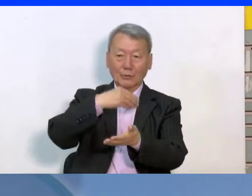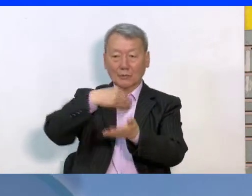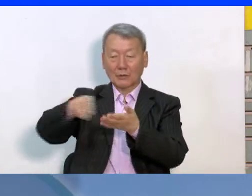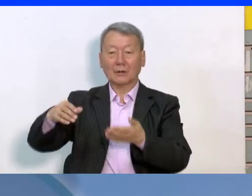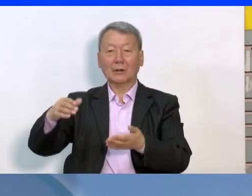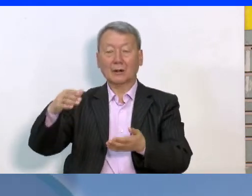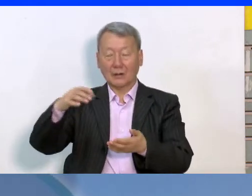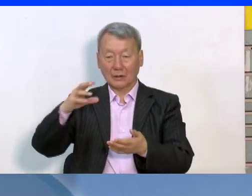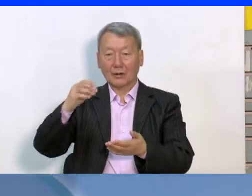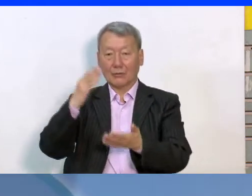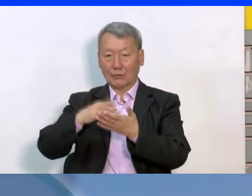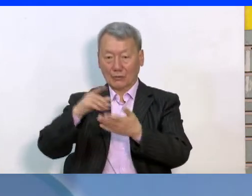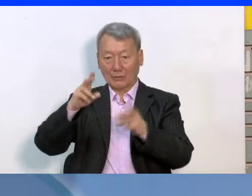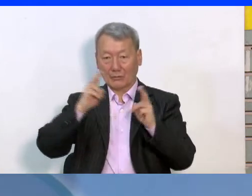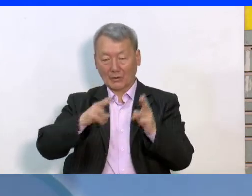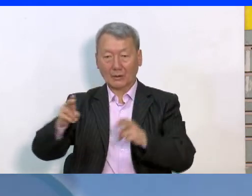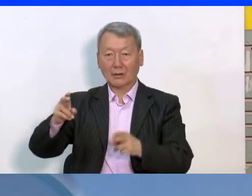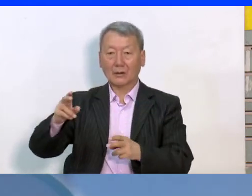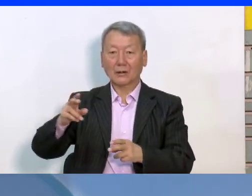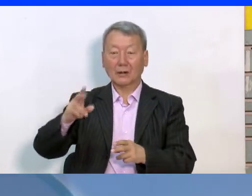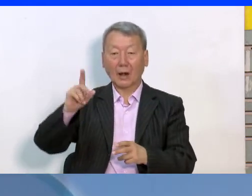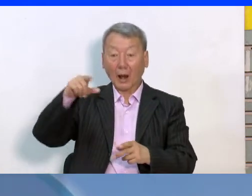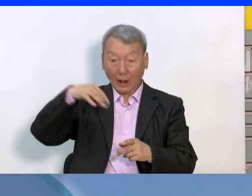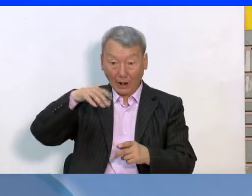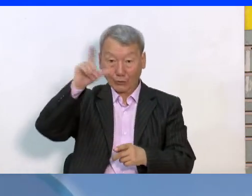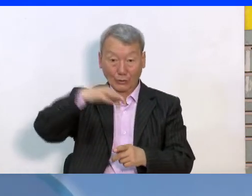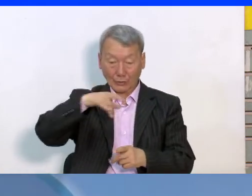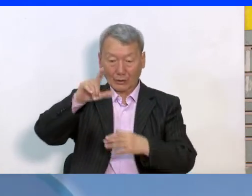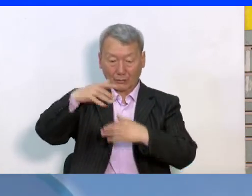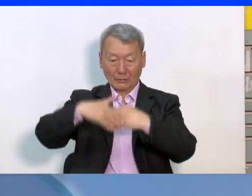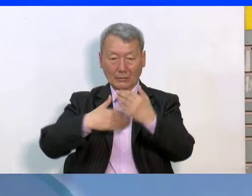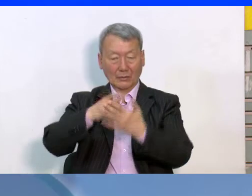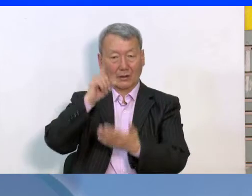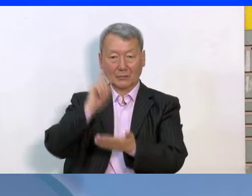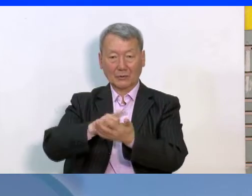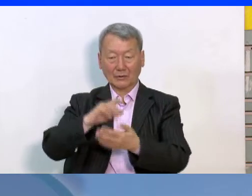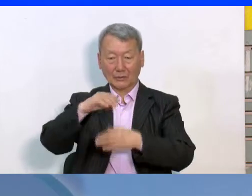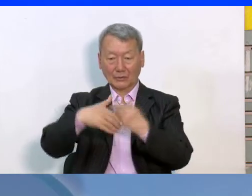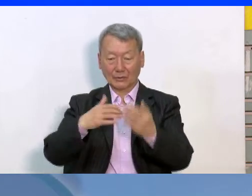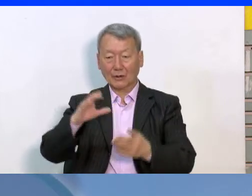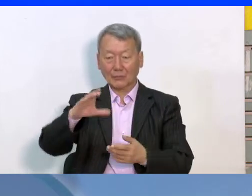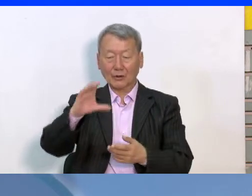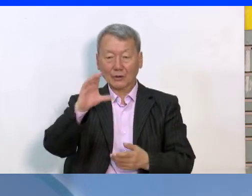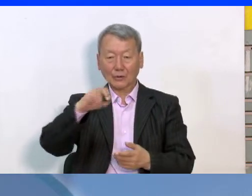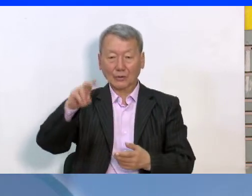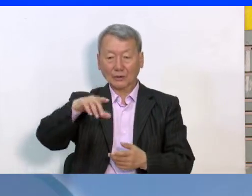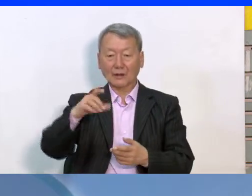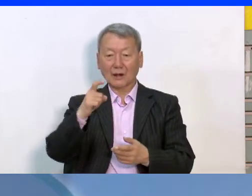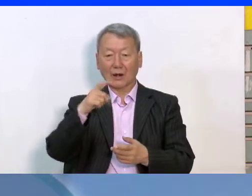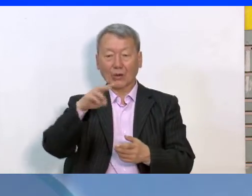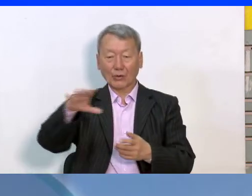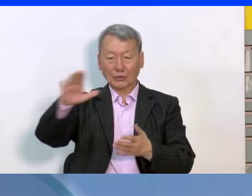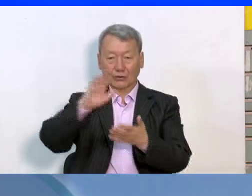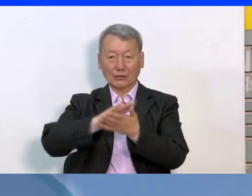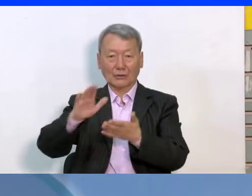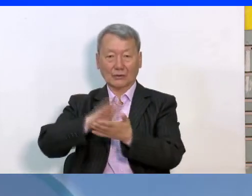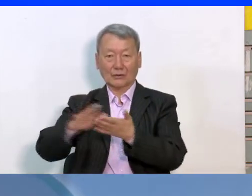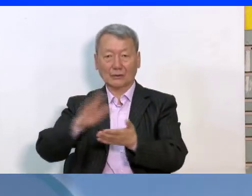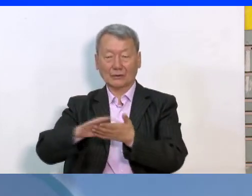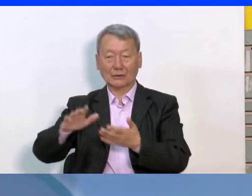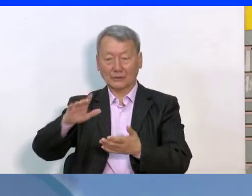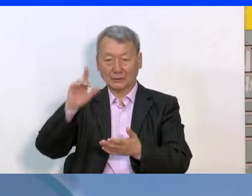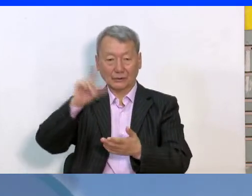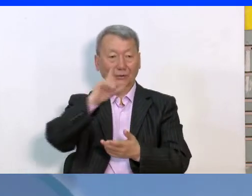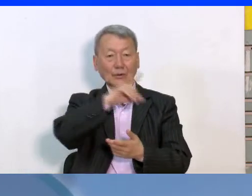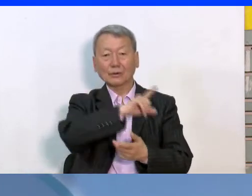дагы сунуштап атышат. Баягы кол алышып соода кылмайды токтотуп, мындай эле ооз эки келишүү менен эле, келишим менен сүйлөшүү, соода